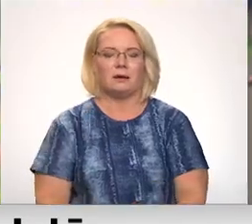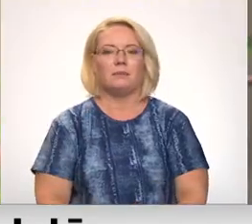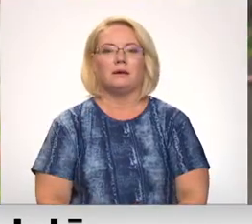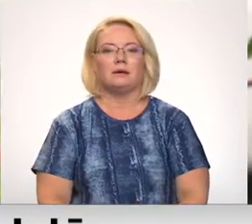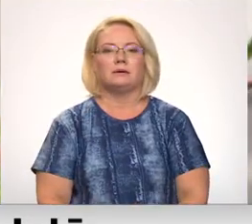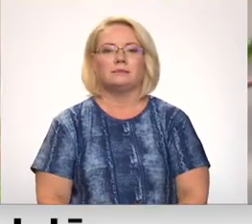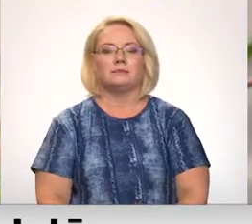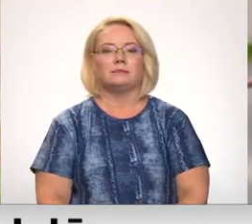Latvijas televīzija.